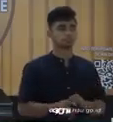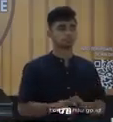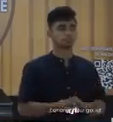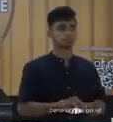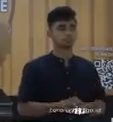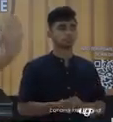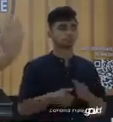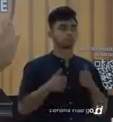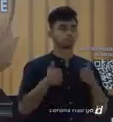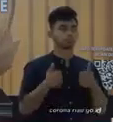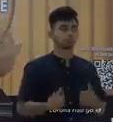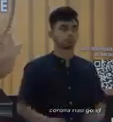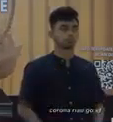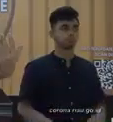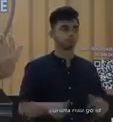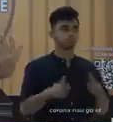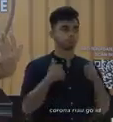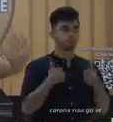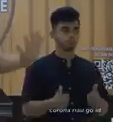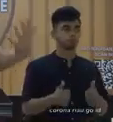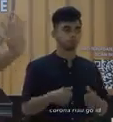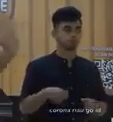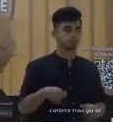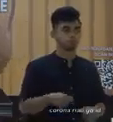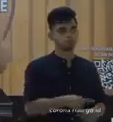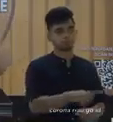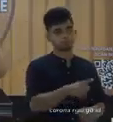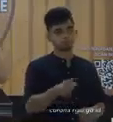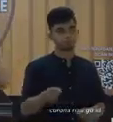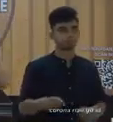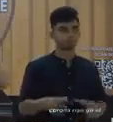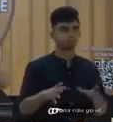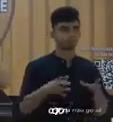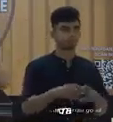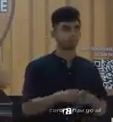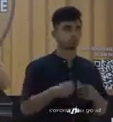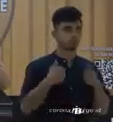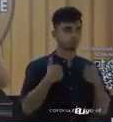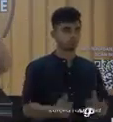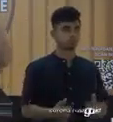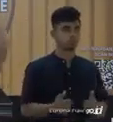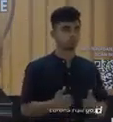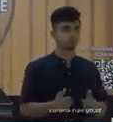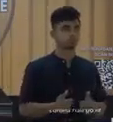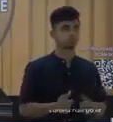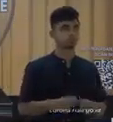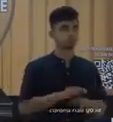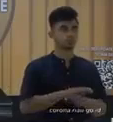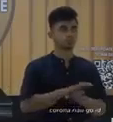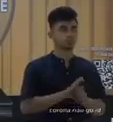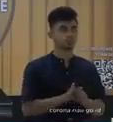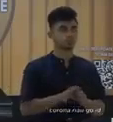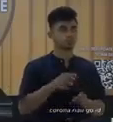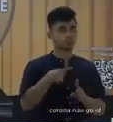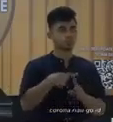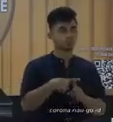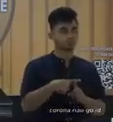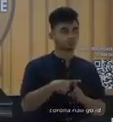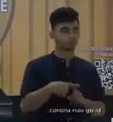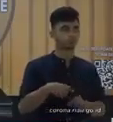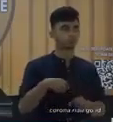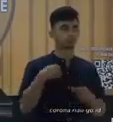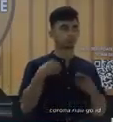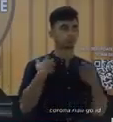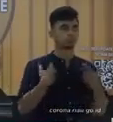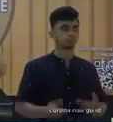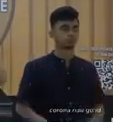Akhirnya semua orang kena virus COVID-19, masuk virus COVID-19 ke tubuhnya,